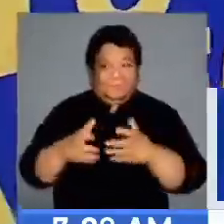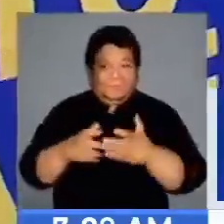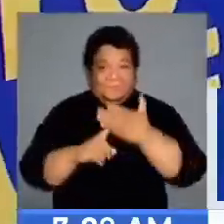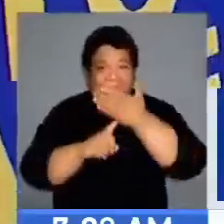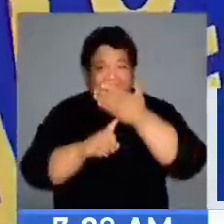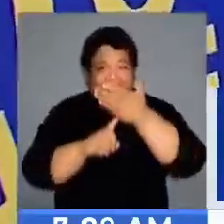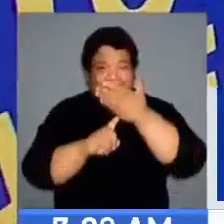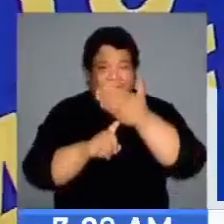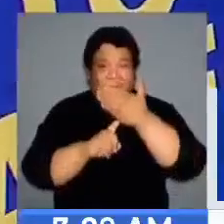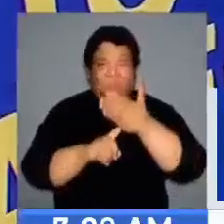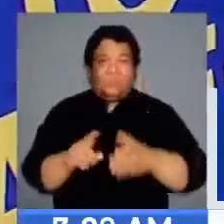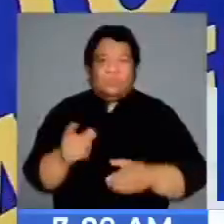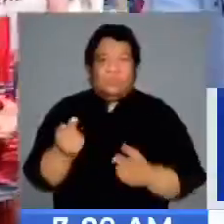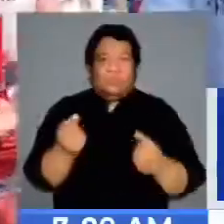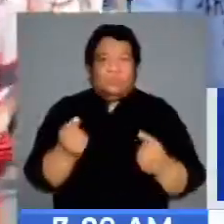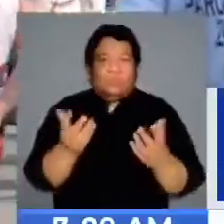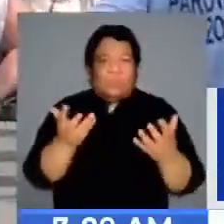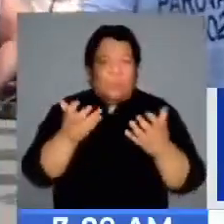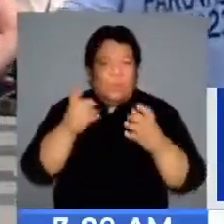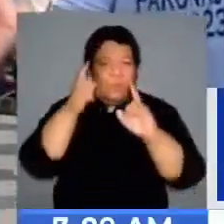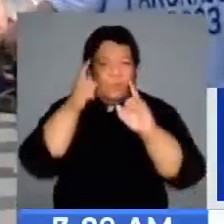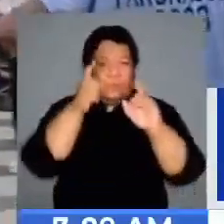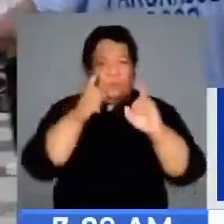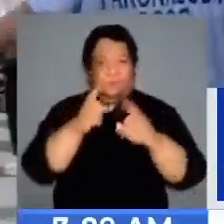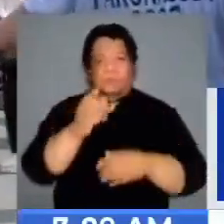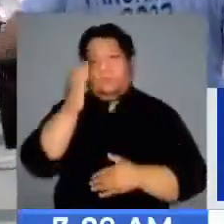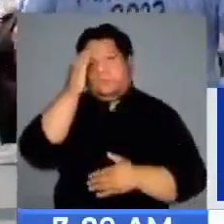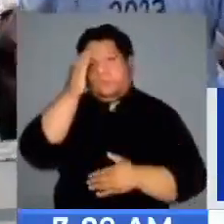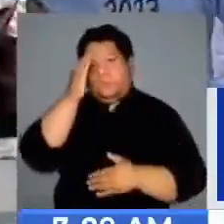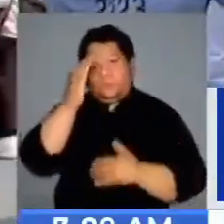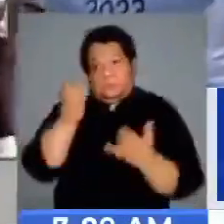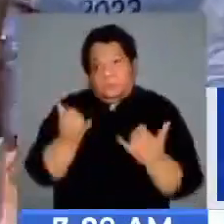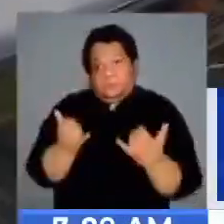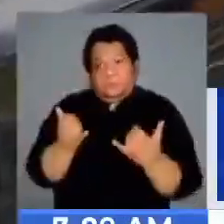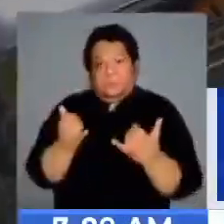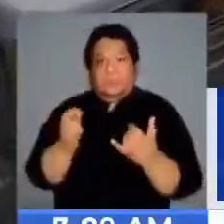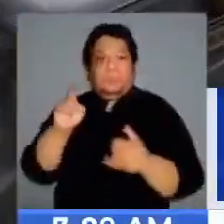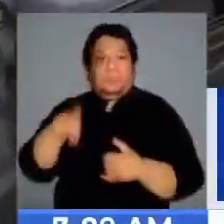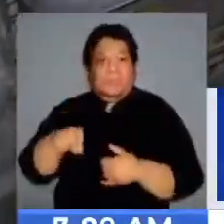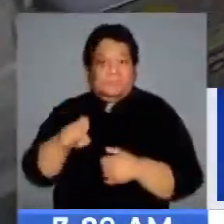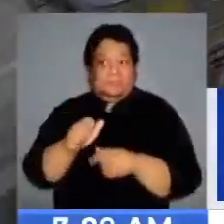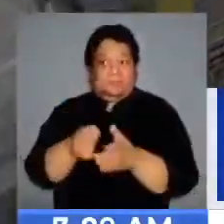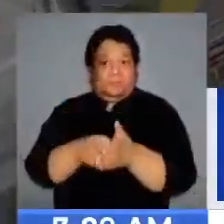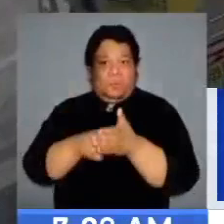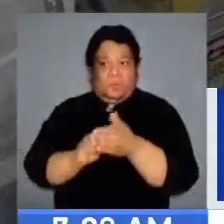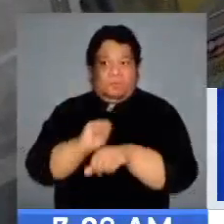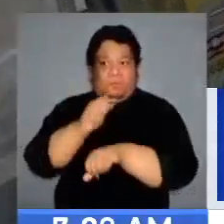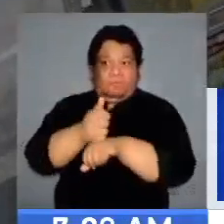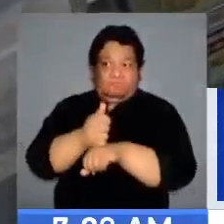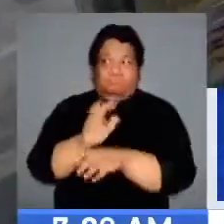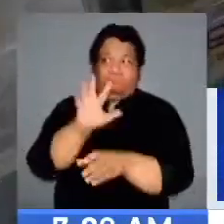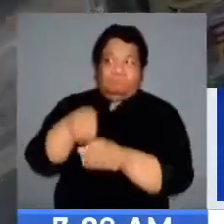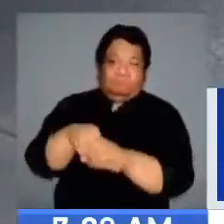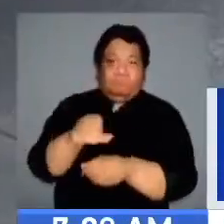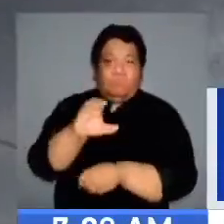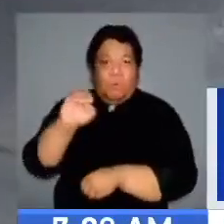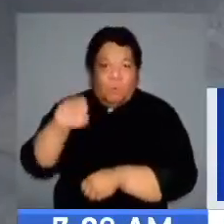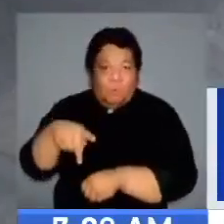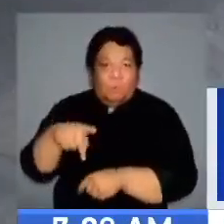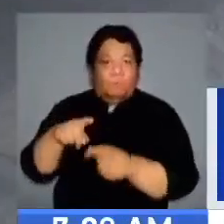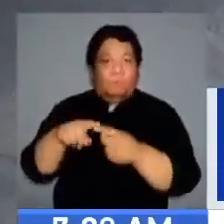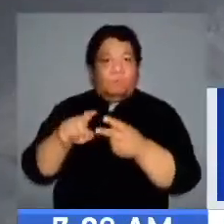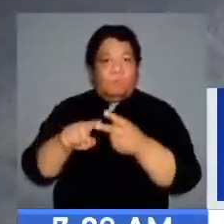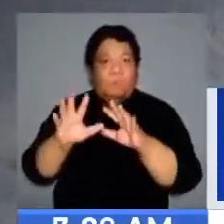31 deadline sa paghain ng petition for consolidation. Sana rin daw mabigyan ng 5 taong prangkisa ang mga miyembro at payagan